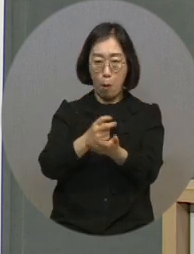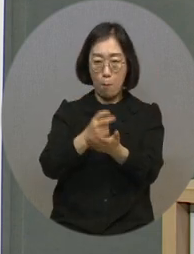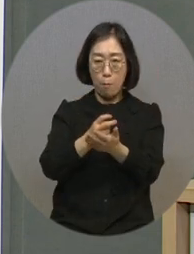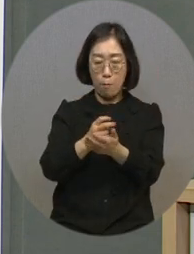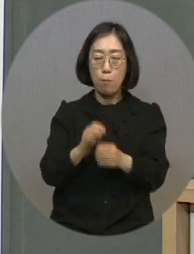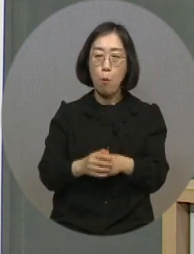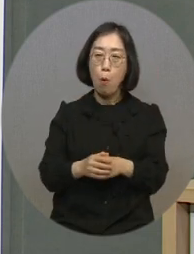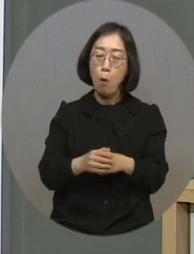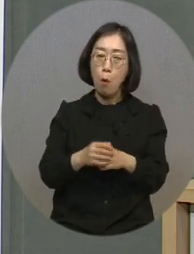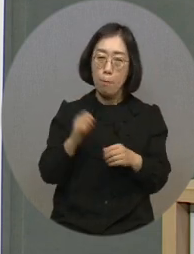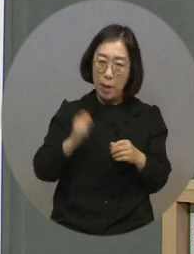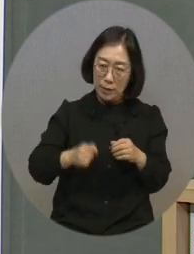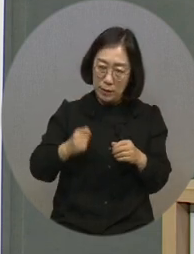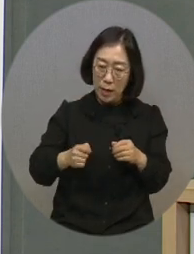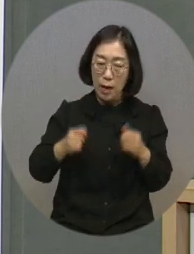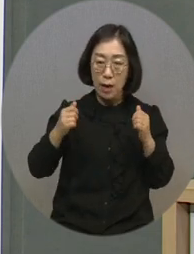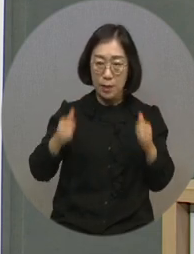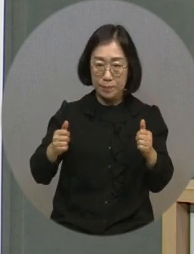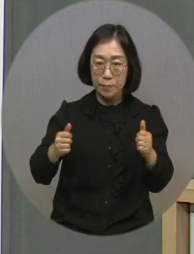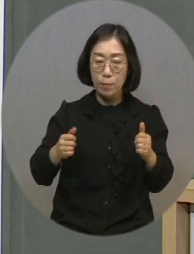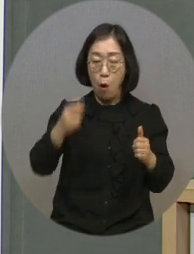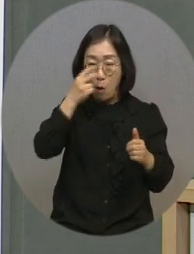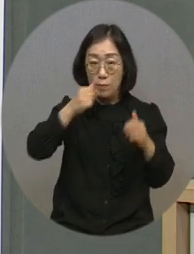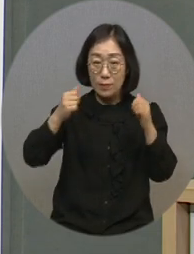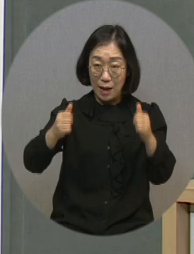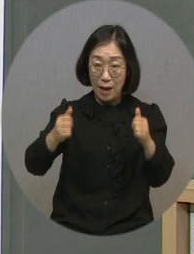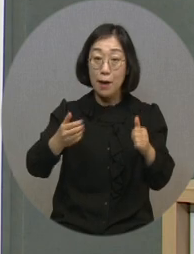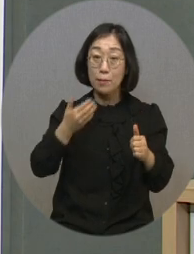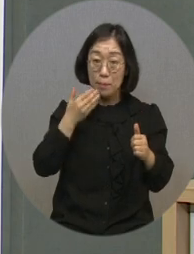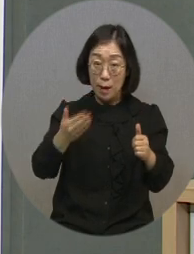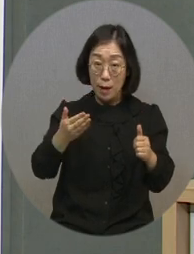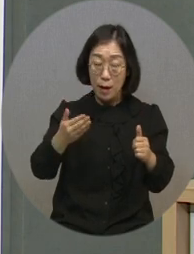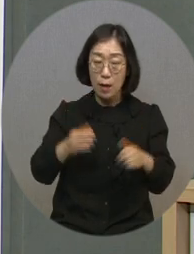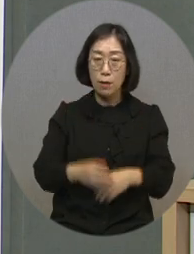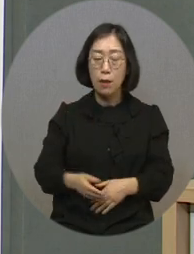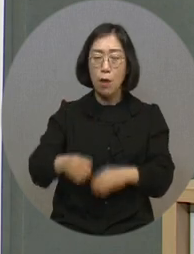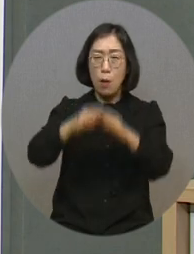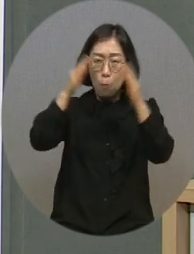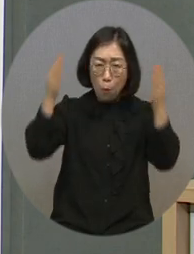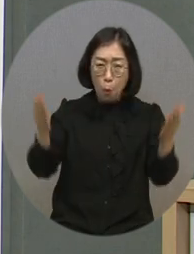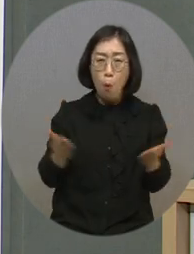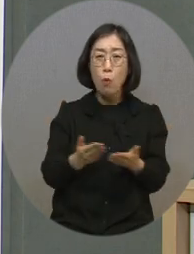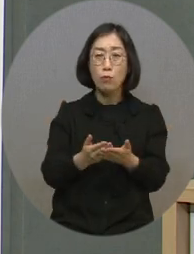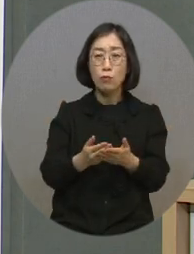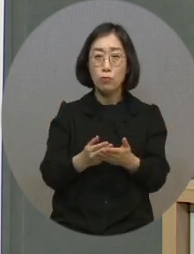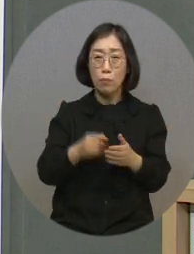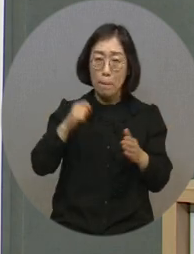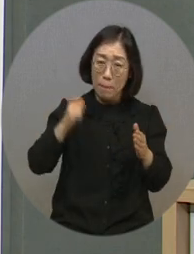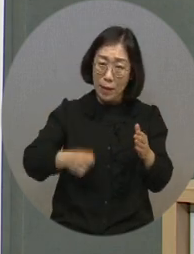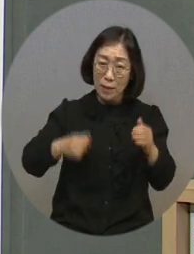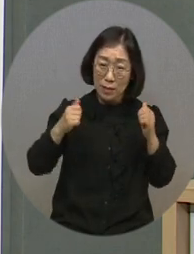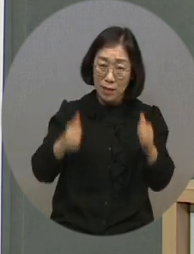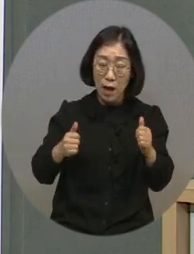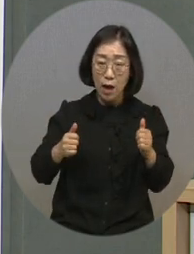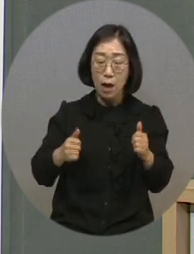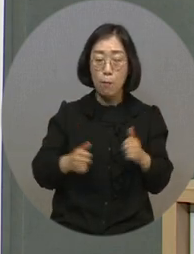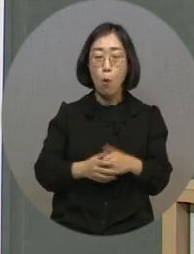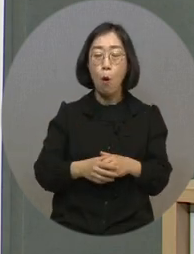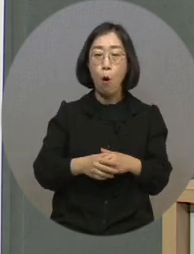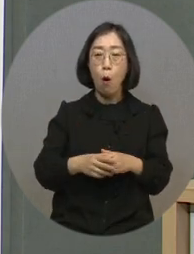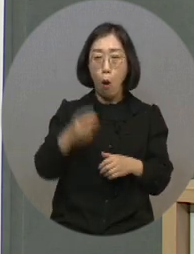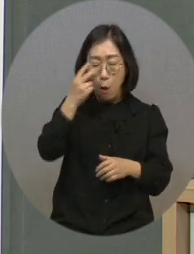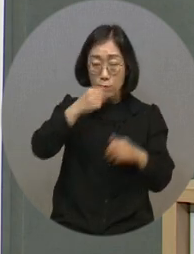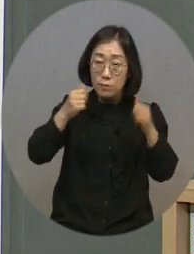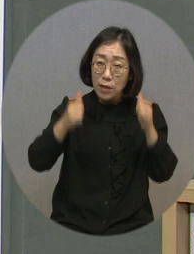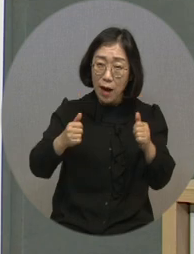되는 거죠. 예, 그렇습니다. 그런데 이제 그 법조인이 돼도 모두가 판검사가 되는 건 아니잖아요. 예, 그렇습니다. 거기에 몇